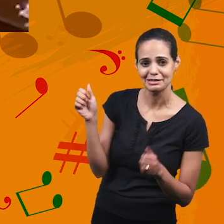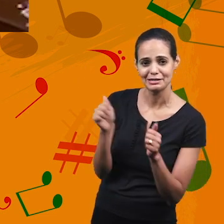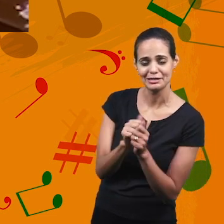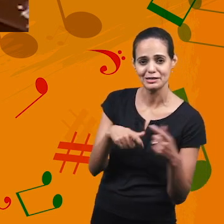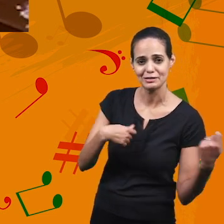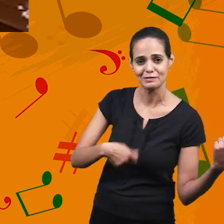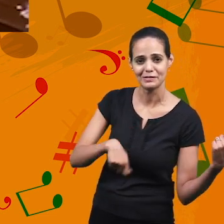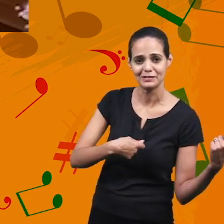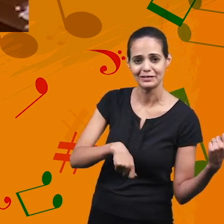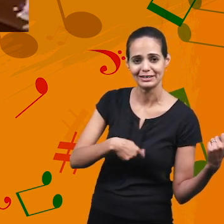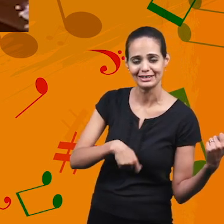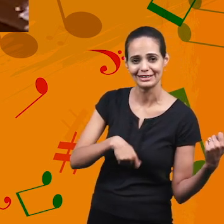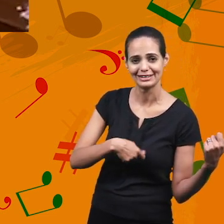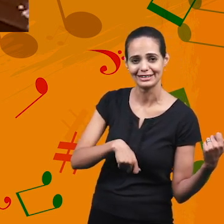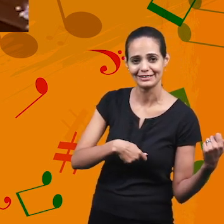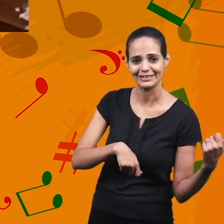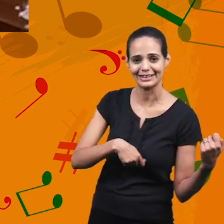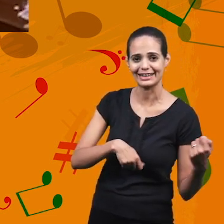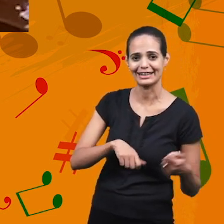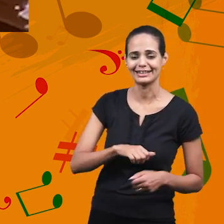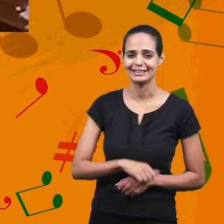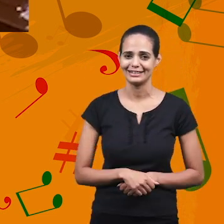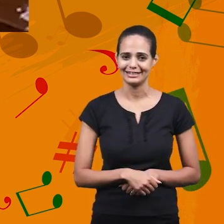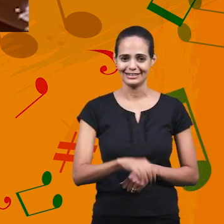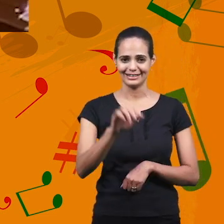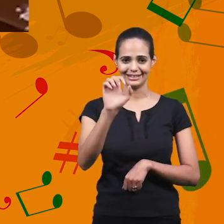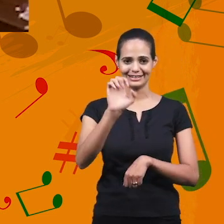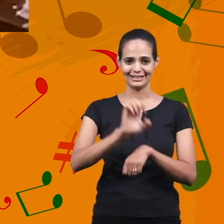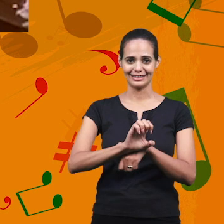l'église Timbó, Belém, Pará.